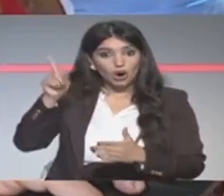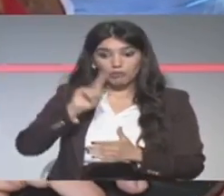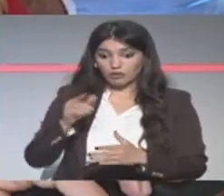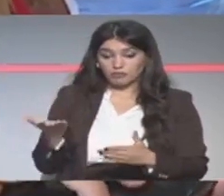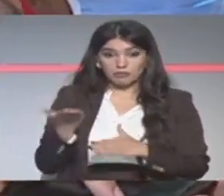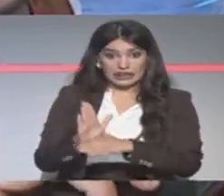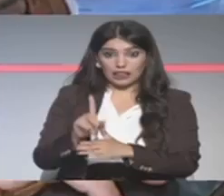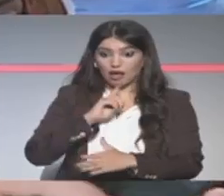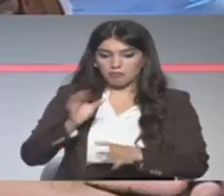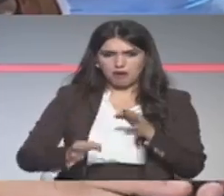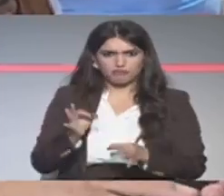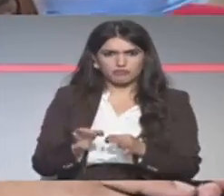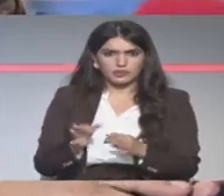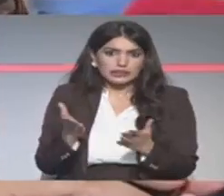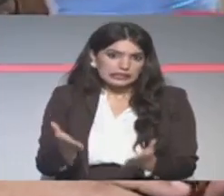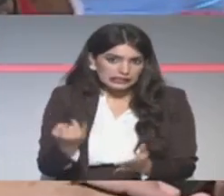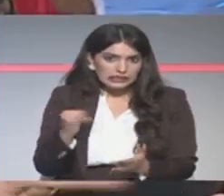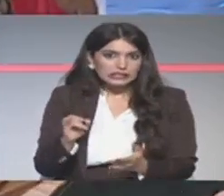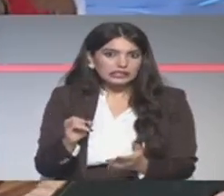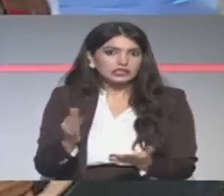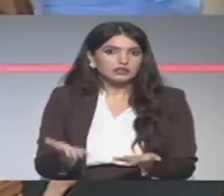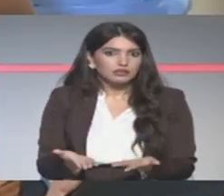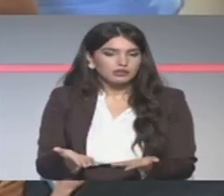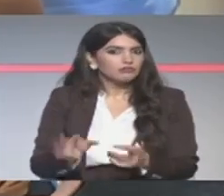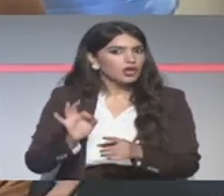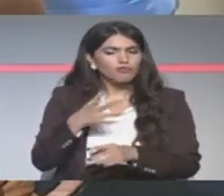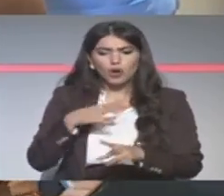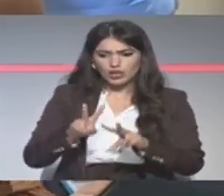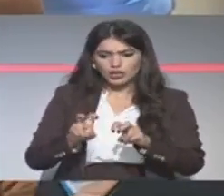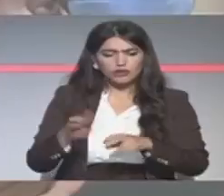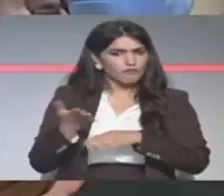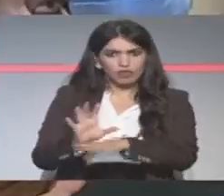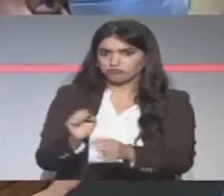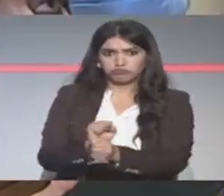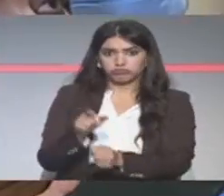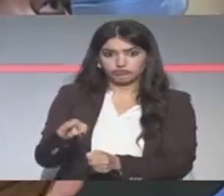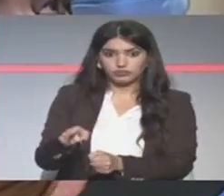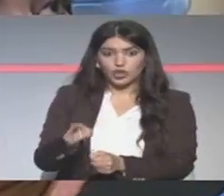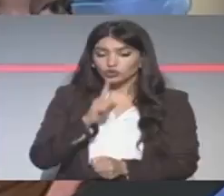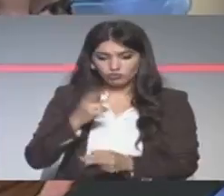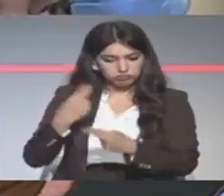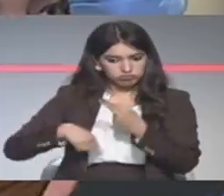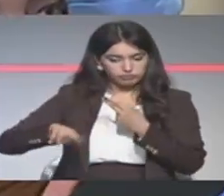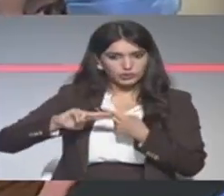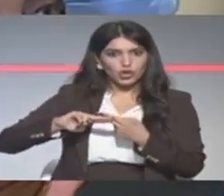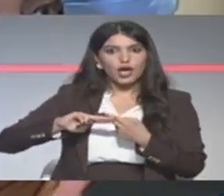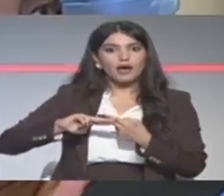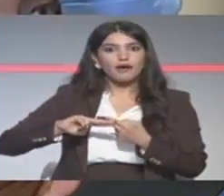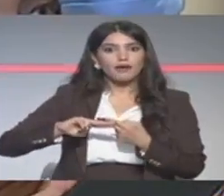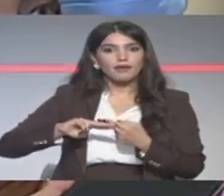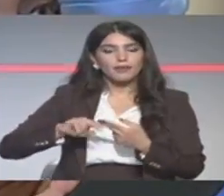محكمة إذا كان فيه خشادة بغى في تفتيش تفضلوا شدوه. بلغني فما كونوا قوات